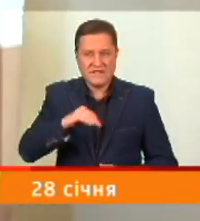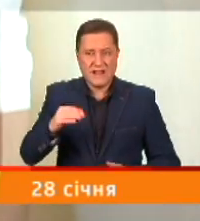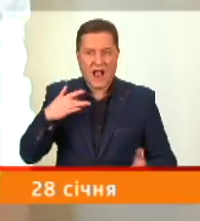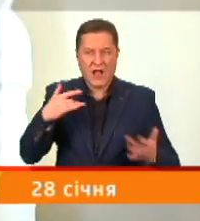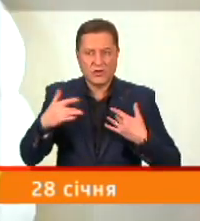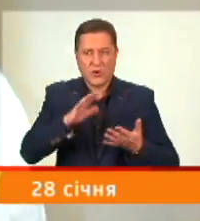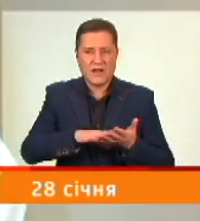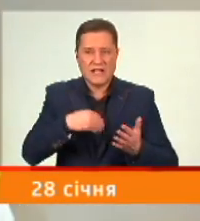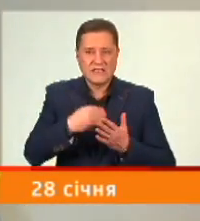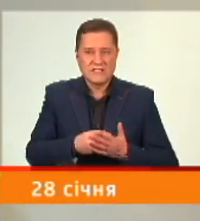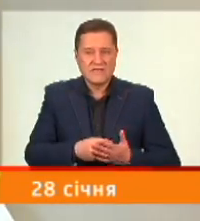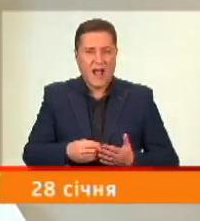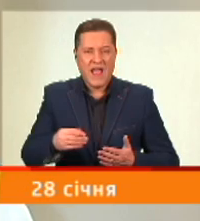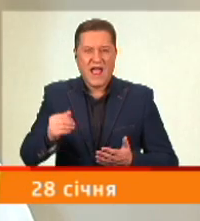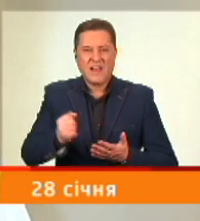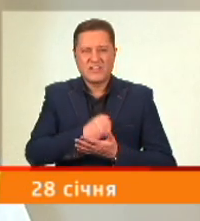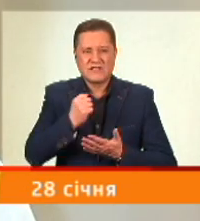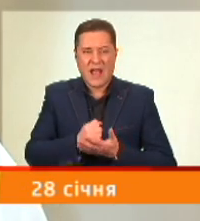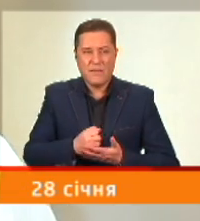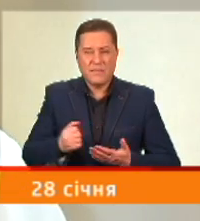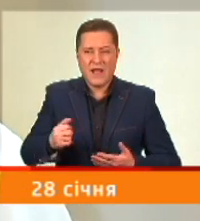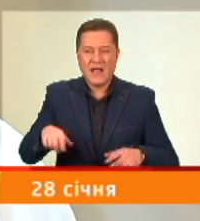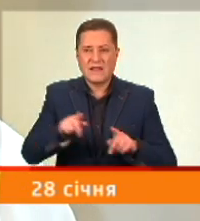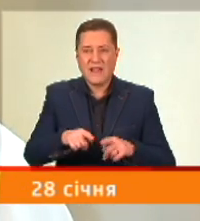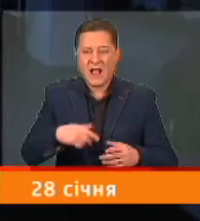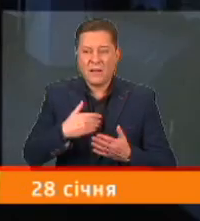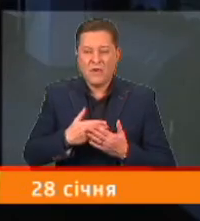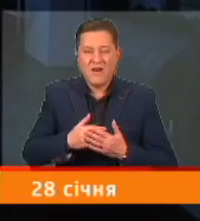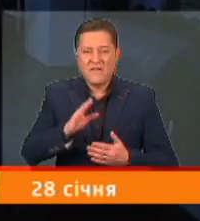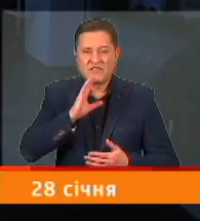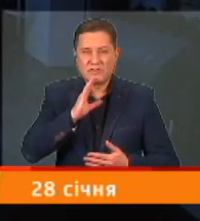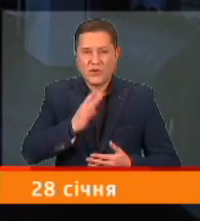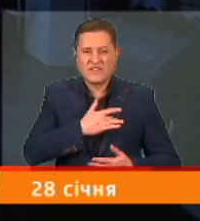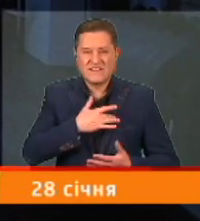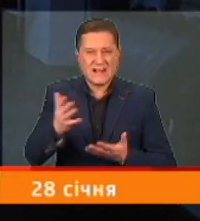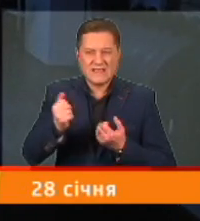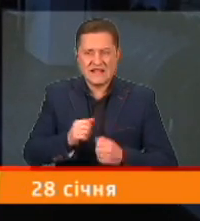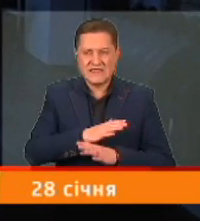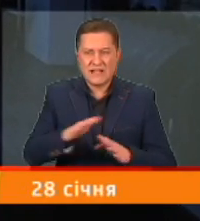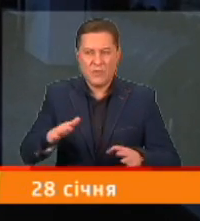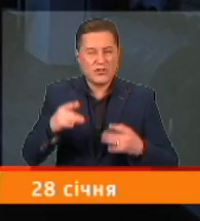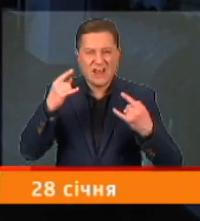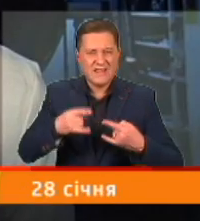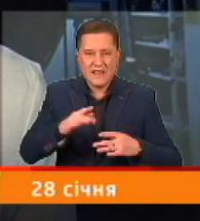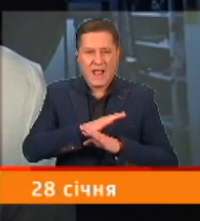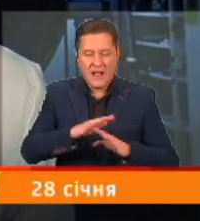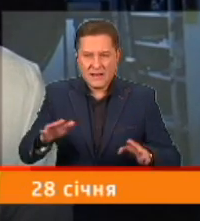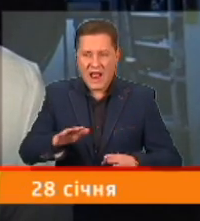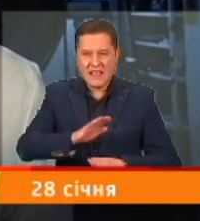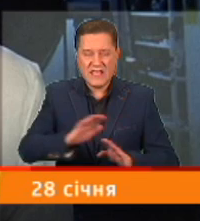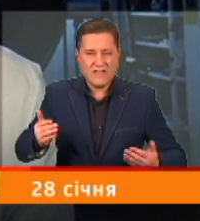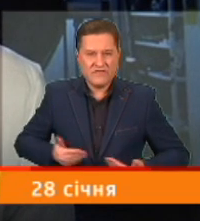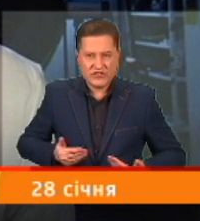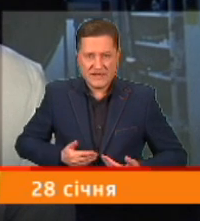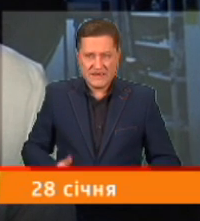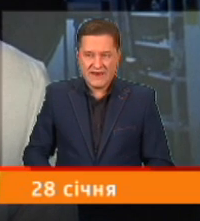називає штампи. Так, мовляв, жіночого серця не здобудеш. Ні на екрані, ні тим паче в житті. Це у